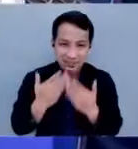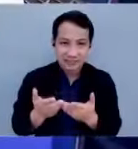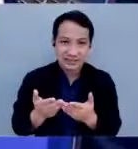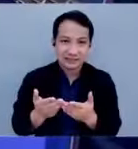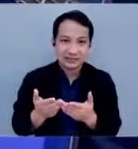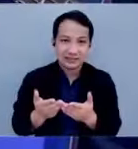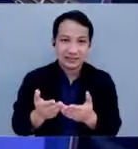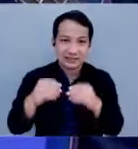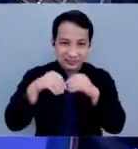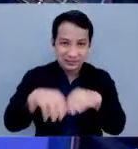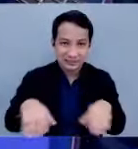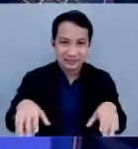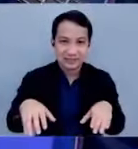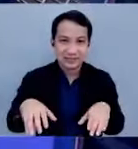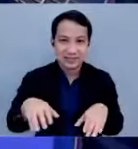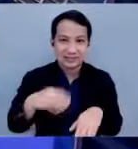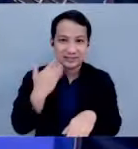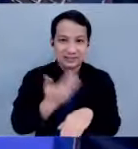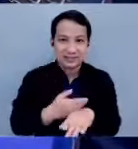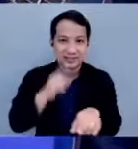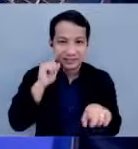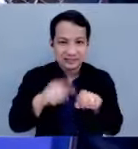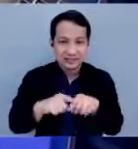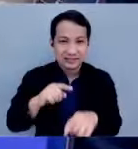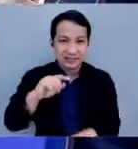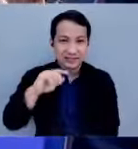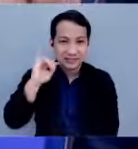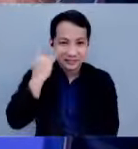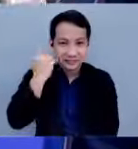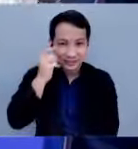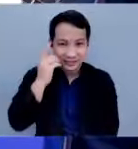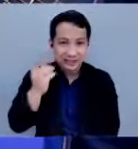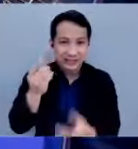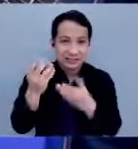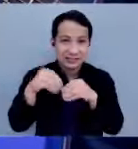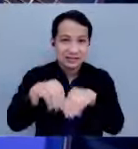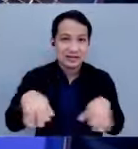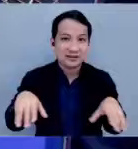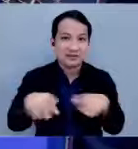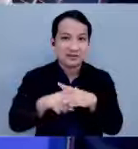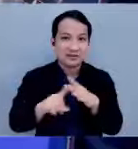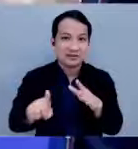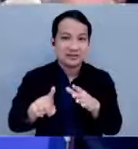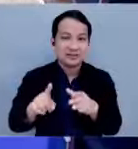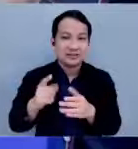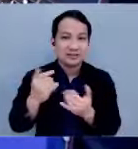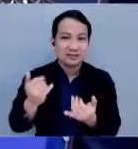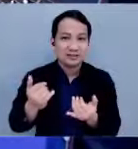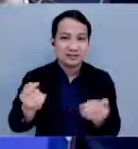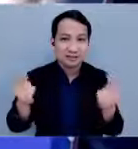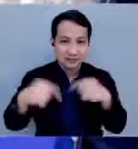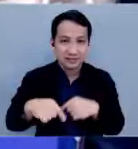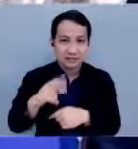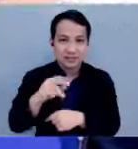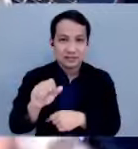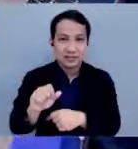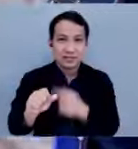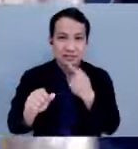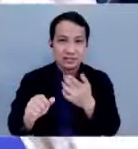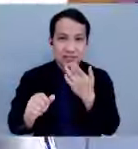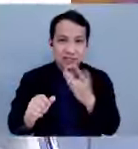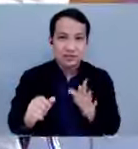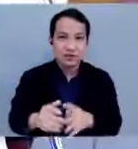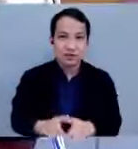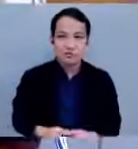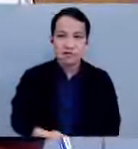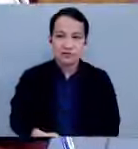Nawawala po namin, nakapatid dito si Jester, nawawala po siya. Tinaon po talaga namin nandito kayo nang wala siya kasi favorite niya po paborito kayo. Po niya